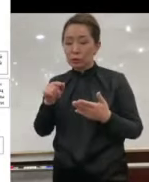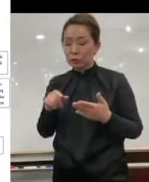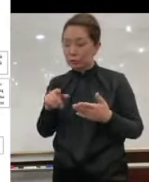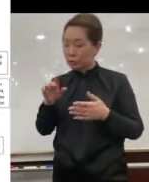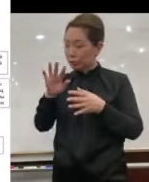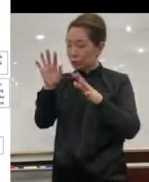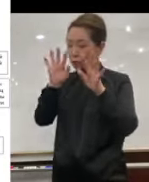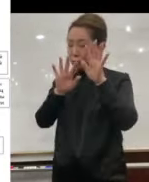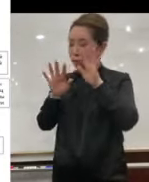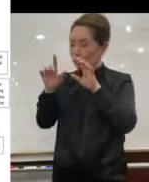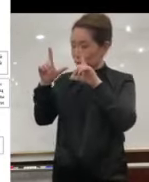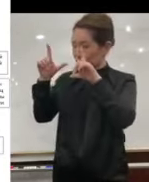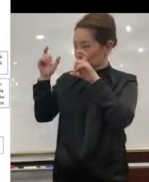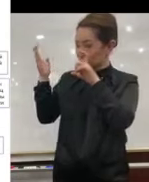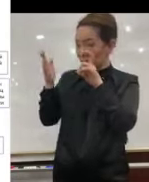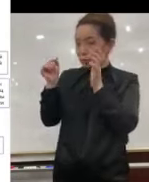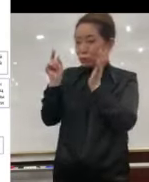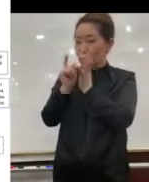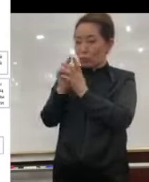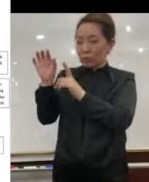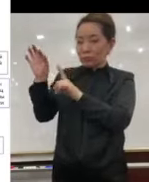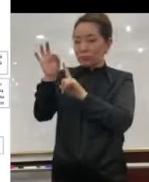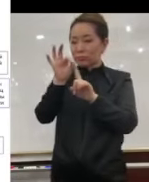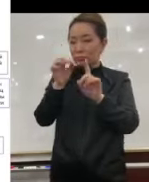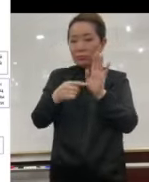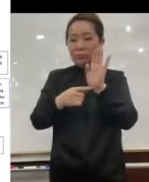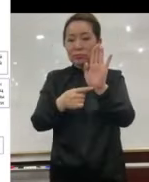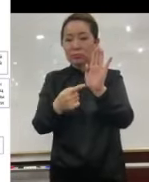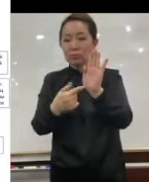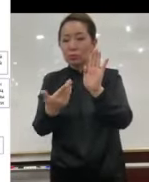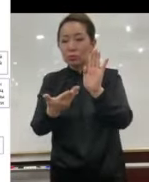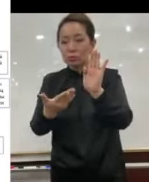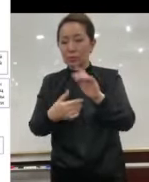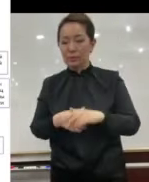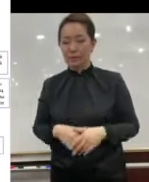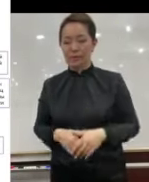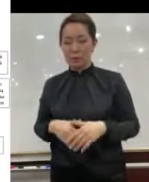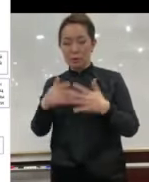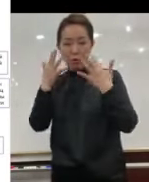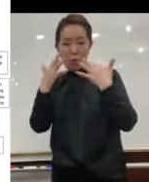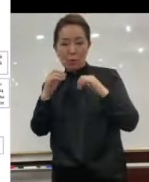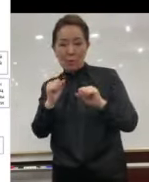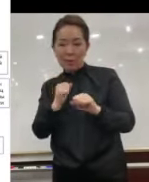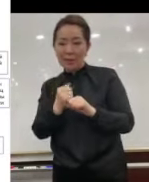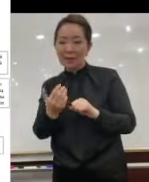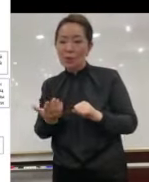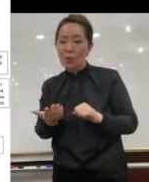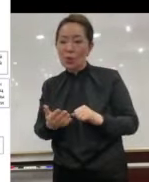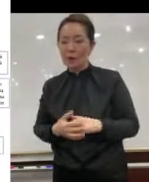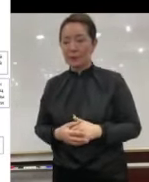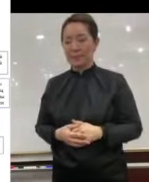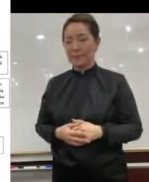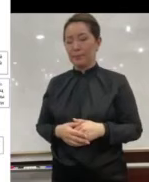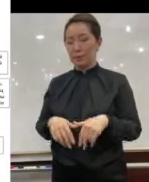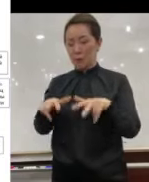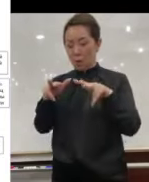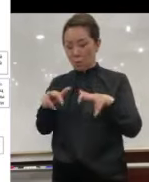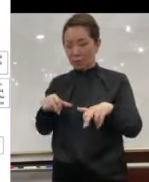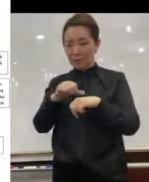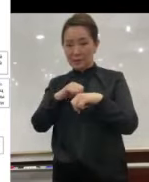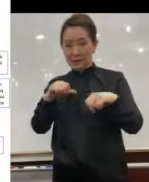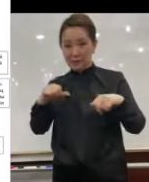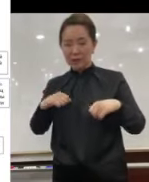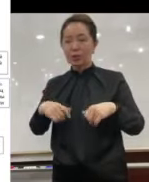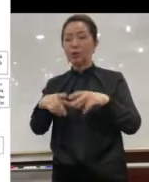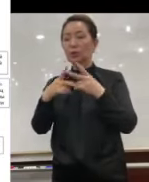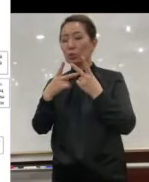бол нэлээд бас чухал байр суурийг эзэлж байгаа зохион байгуулалт бол юу вэ гэхээр хөгжлийн бэрхшээлтэй иргэдийн